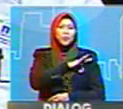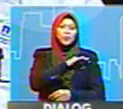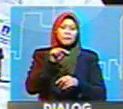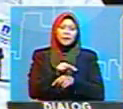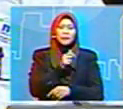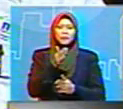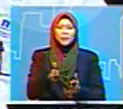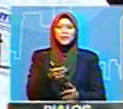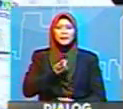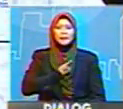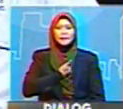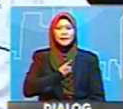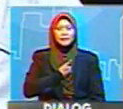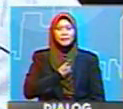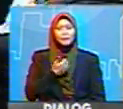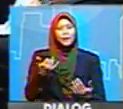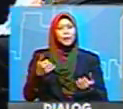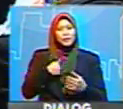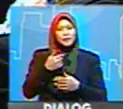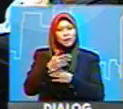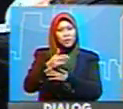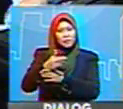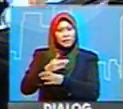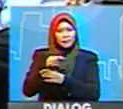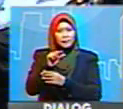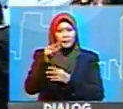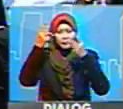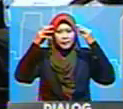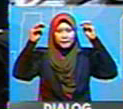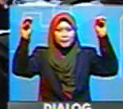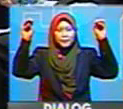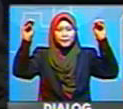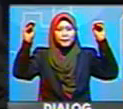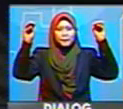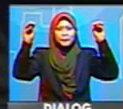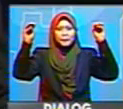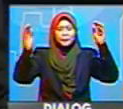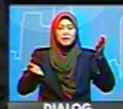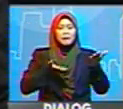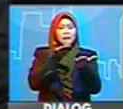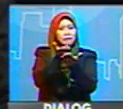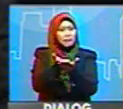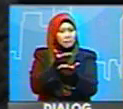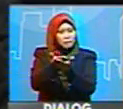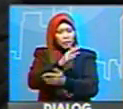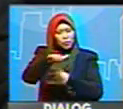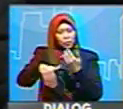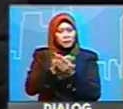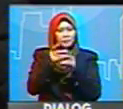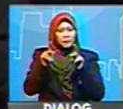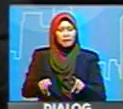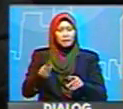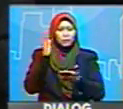pengguna baik seri saya kongsikan juga sedikit di mana Perdana Menteri juga sebenarnya menyarankan semua pihak agar menghentikan